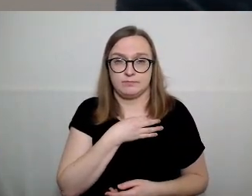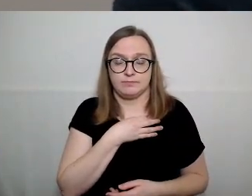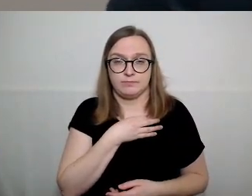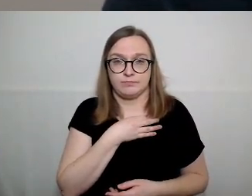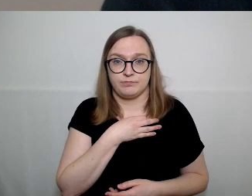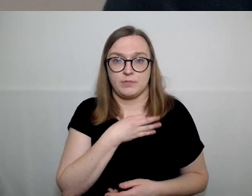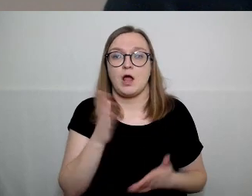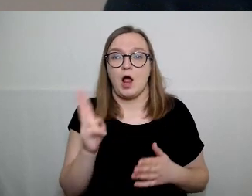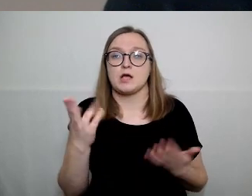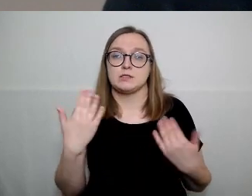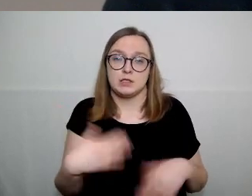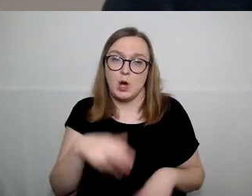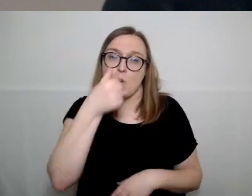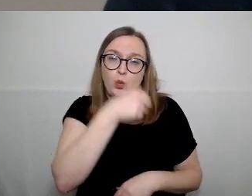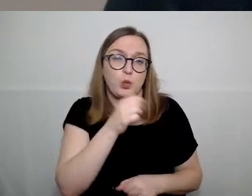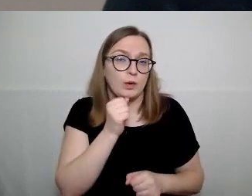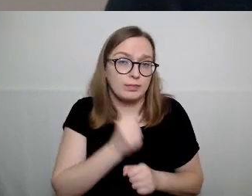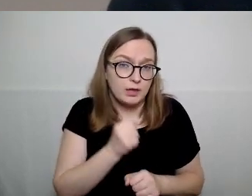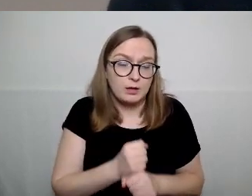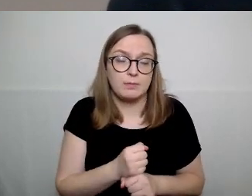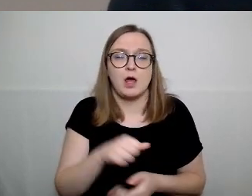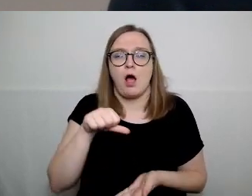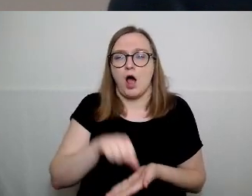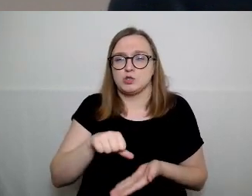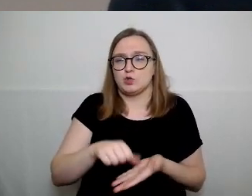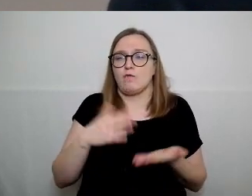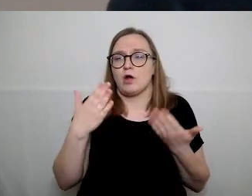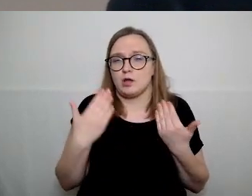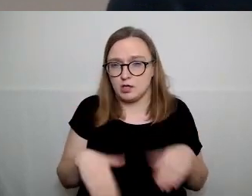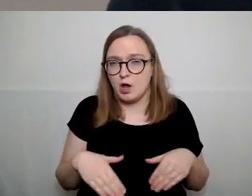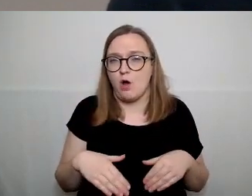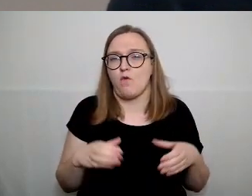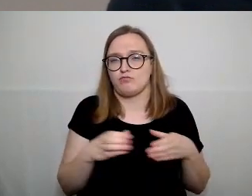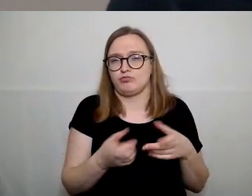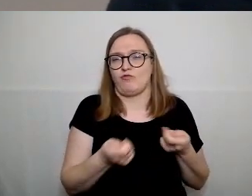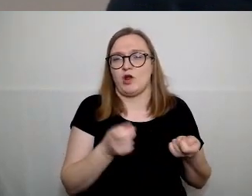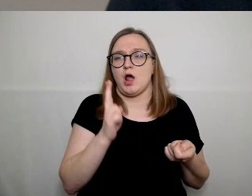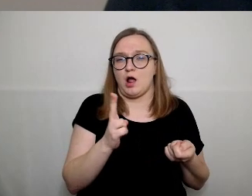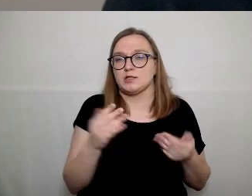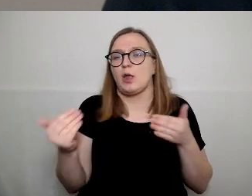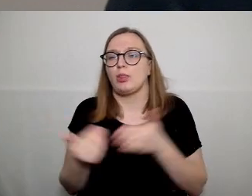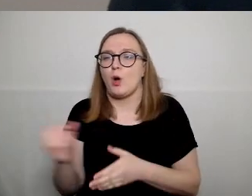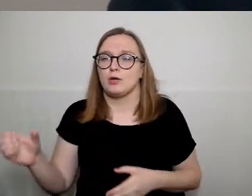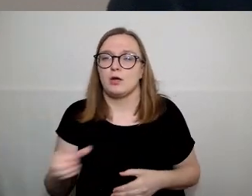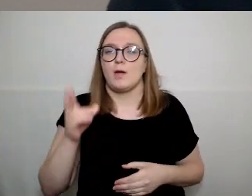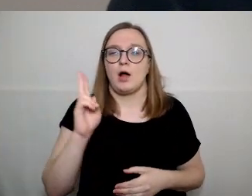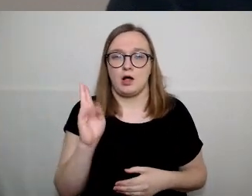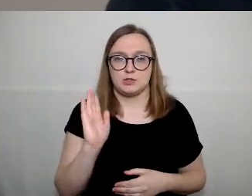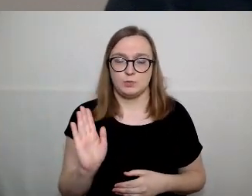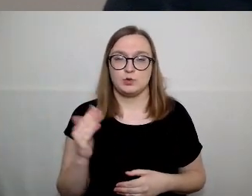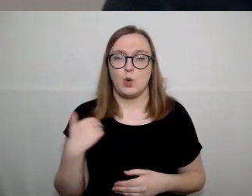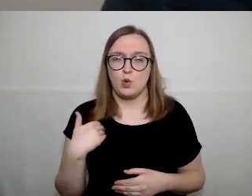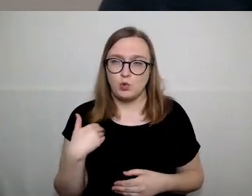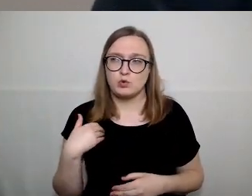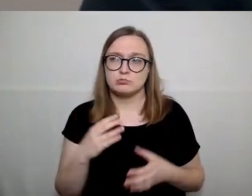dirbusių, jau atstovavusių rajoną ir iš naujai dabar susirinkančių, tai gal tokio gal labiau susiklausimo visom prasmėm, ar